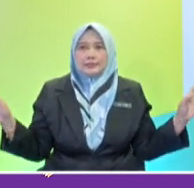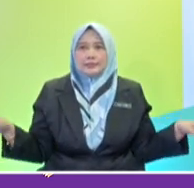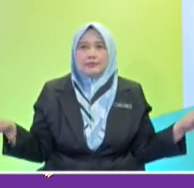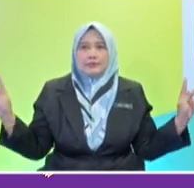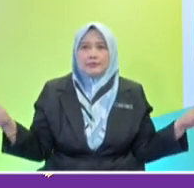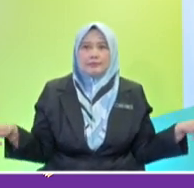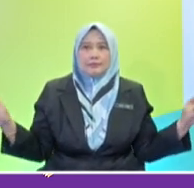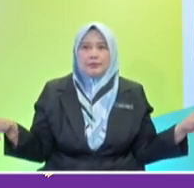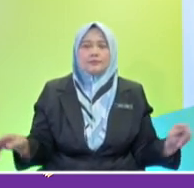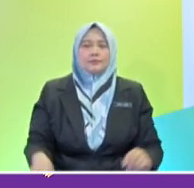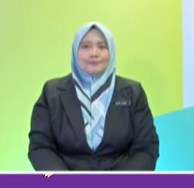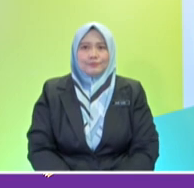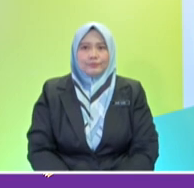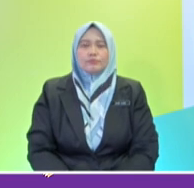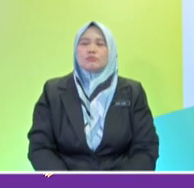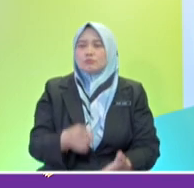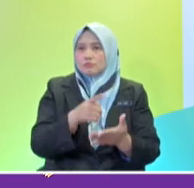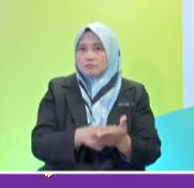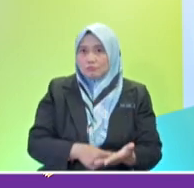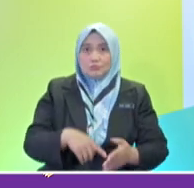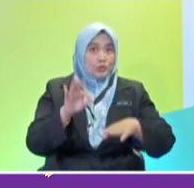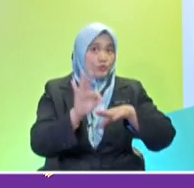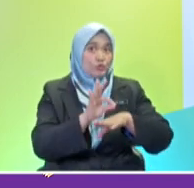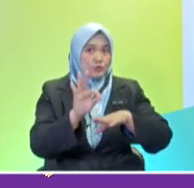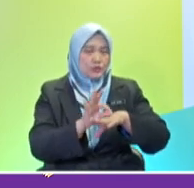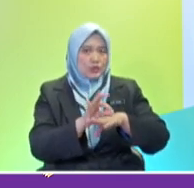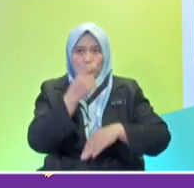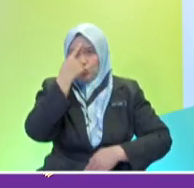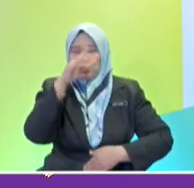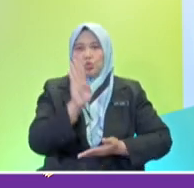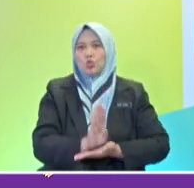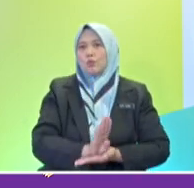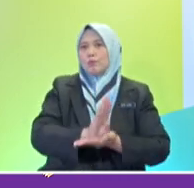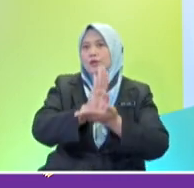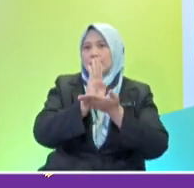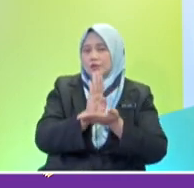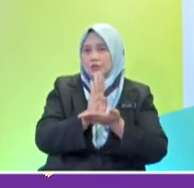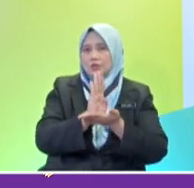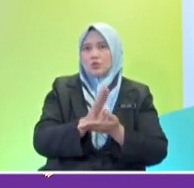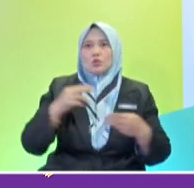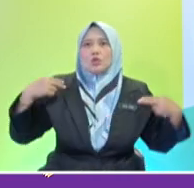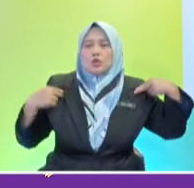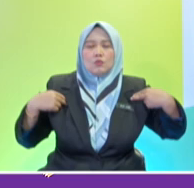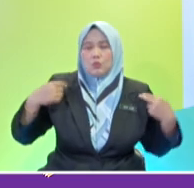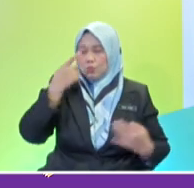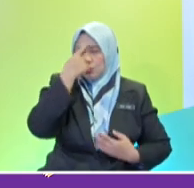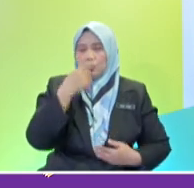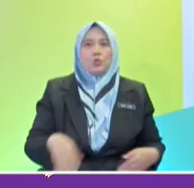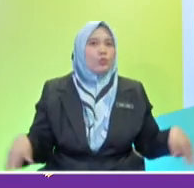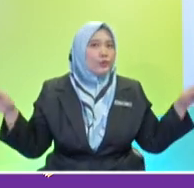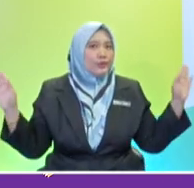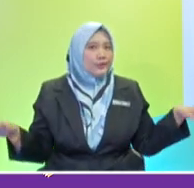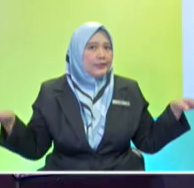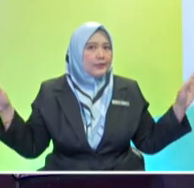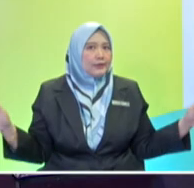sayap. Okey, apakah fungsinya? Kepak membantu haiwan ini untuk terbang. Boleh